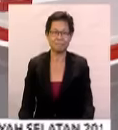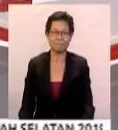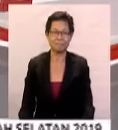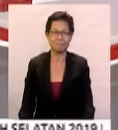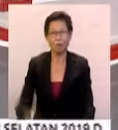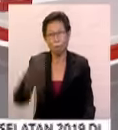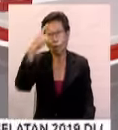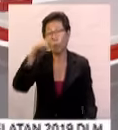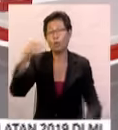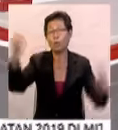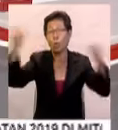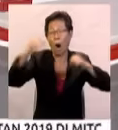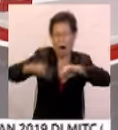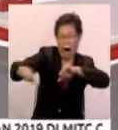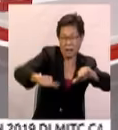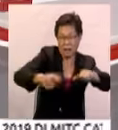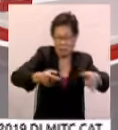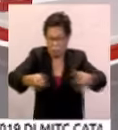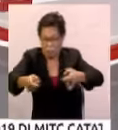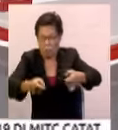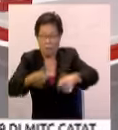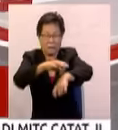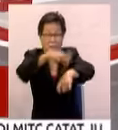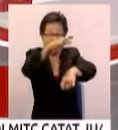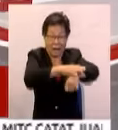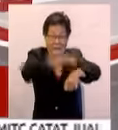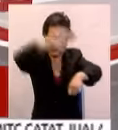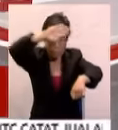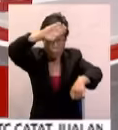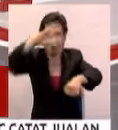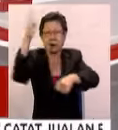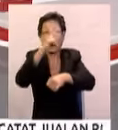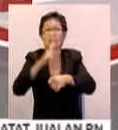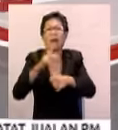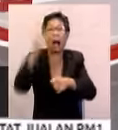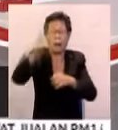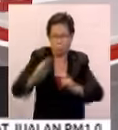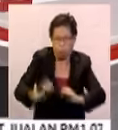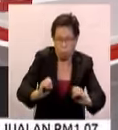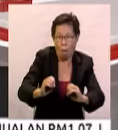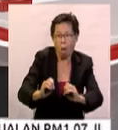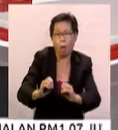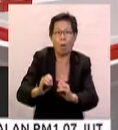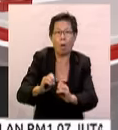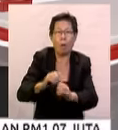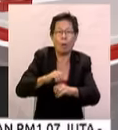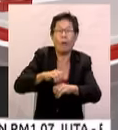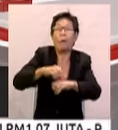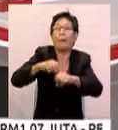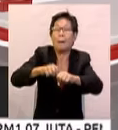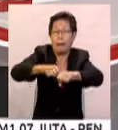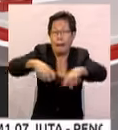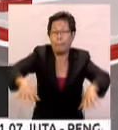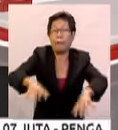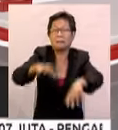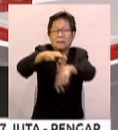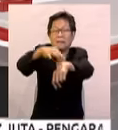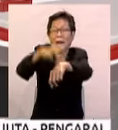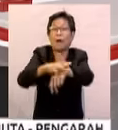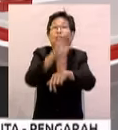Bagi memperkukuh aktiviti kawalan denggi, kerajaan akan melaksanakan operasi pelepasan nyamuk berwolbachia di 10